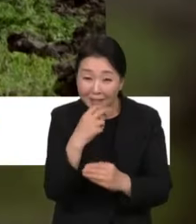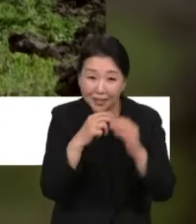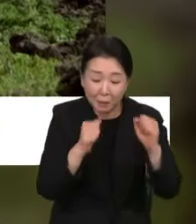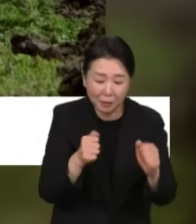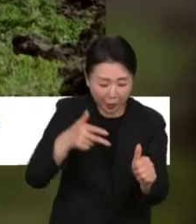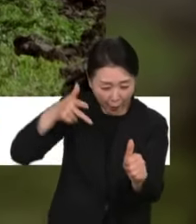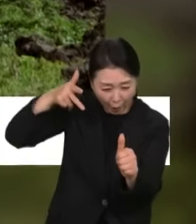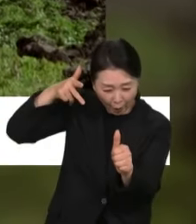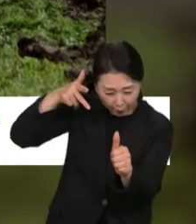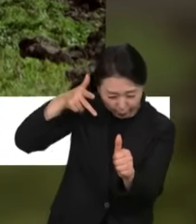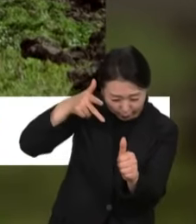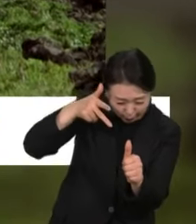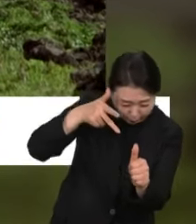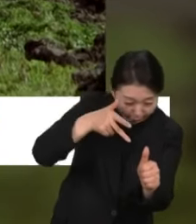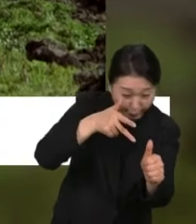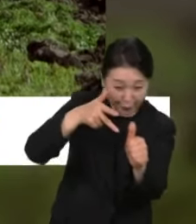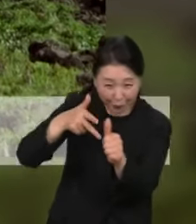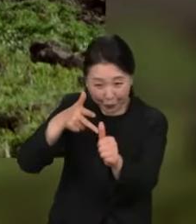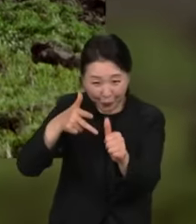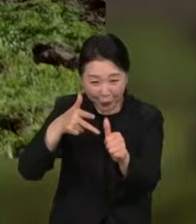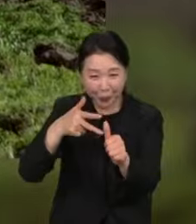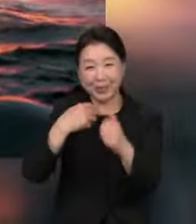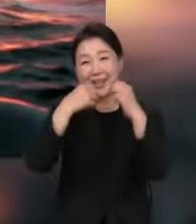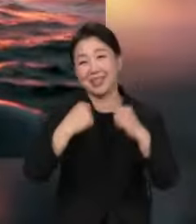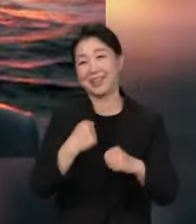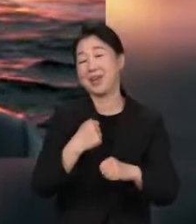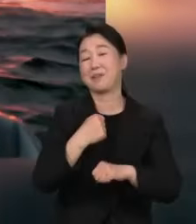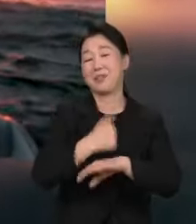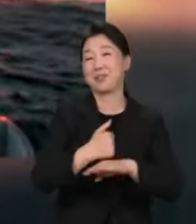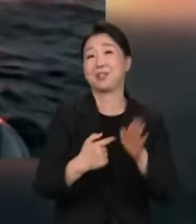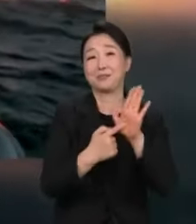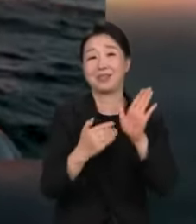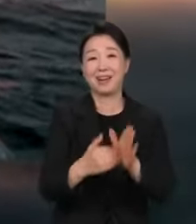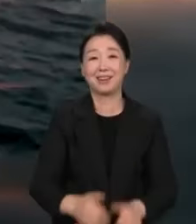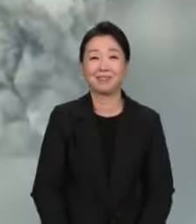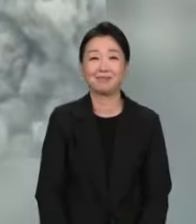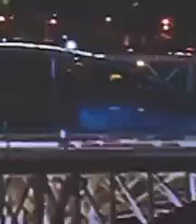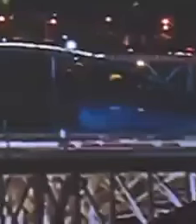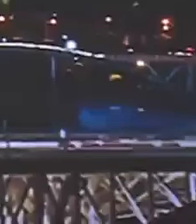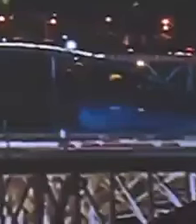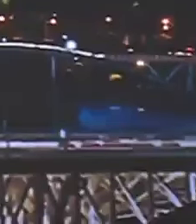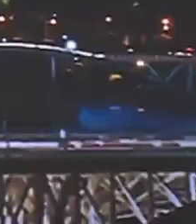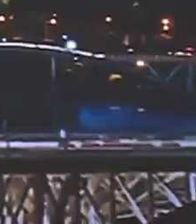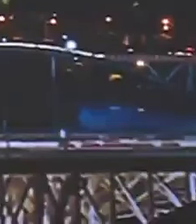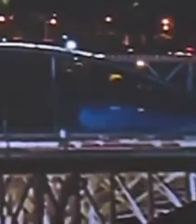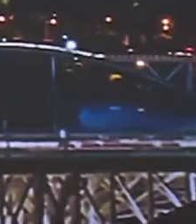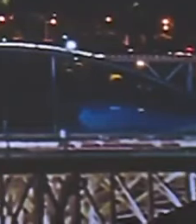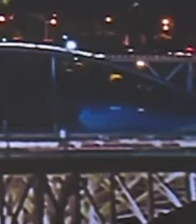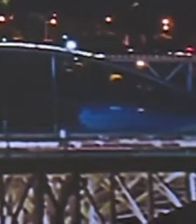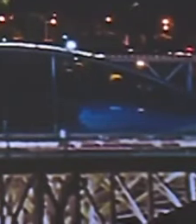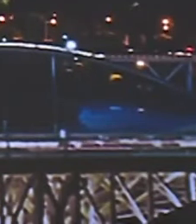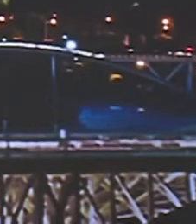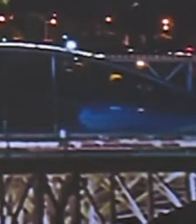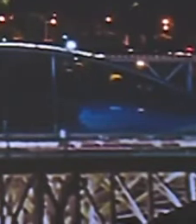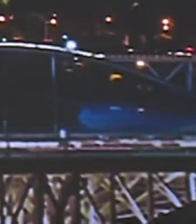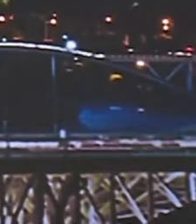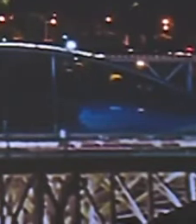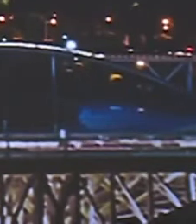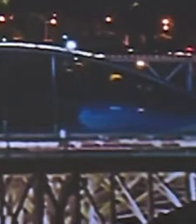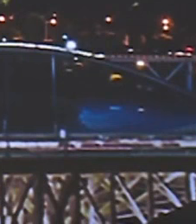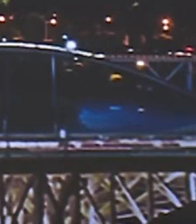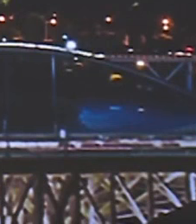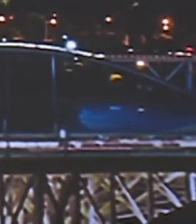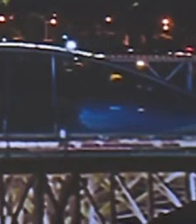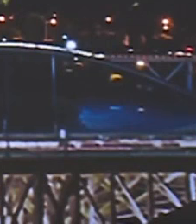수중 촬영을 통해 생생하게 담아냈다고 평가했습니다 않으면 안녕하세요 뉴스룸 커 최지원입니다